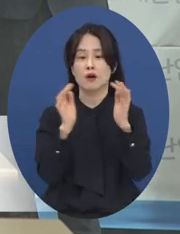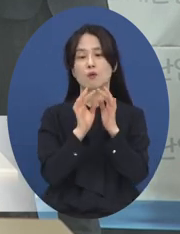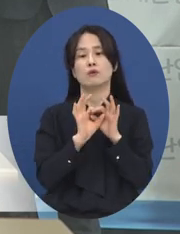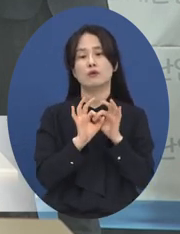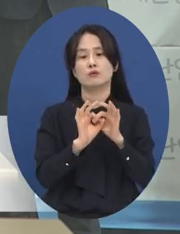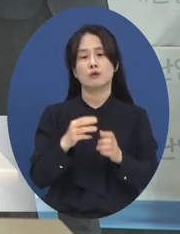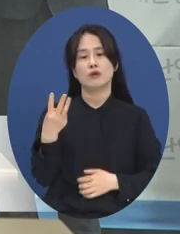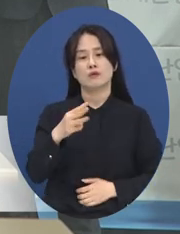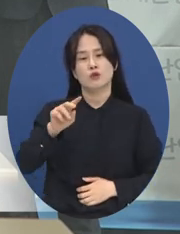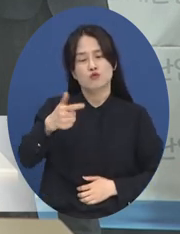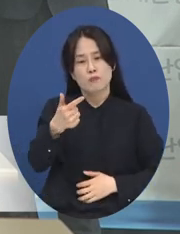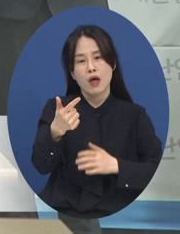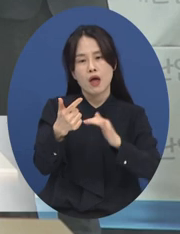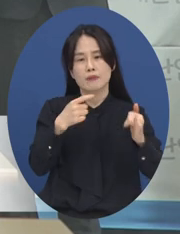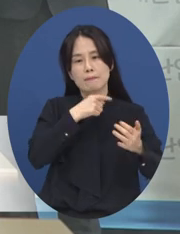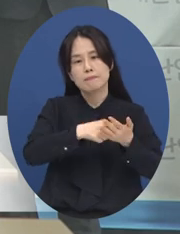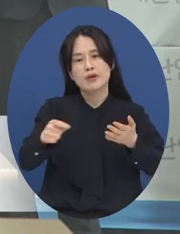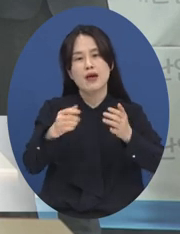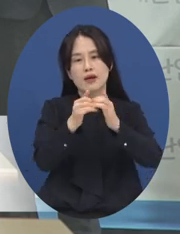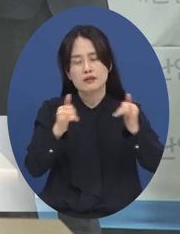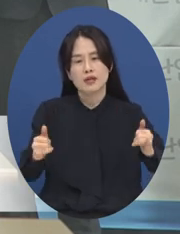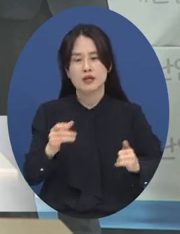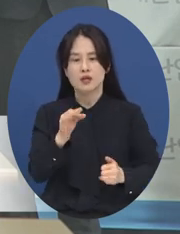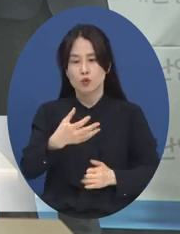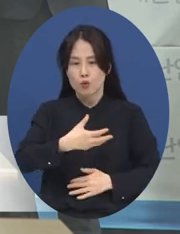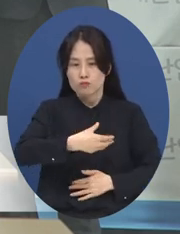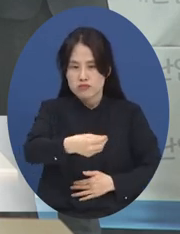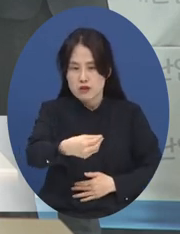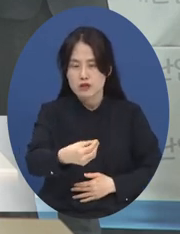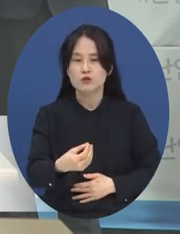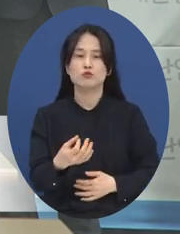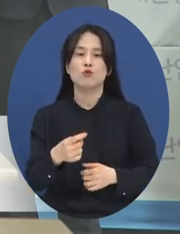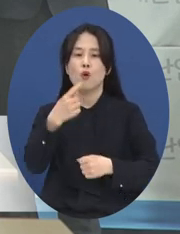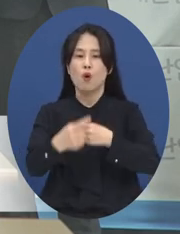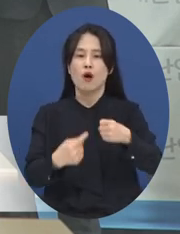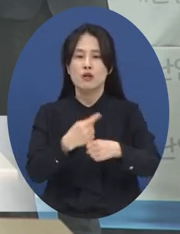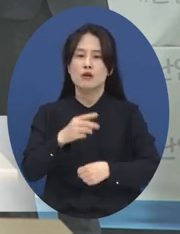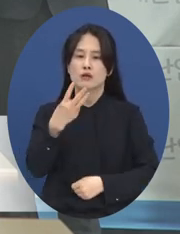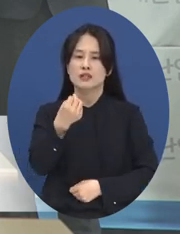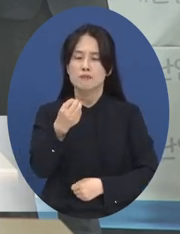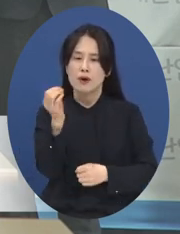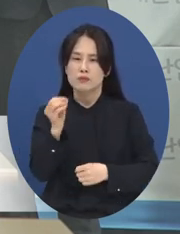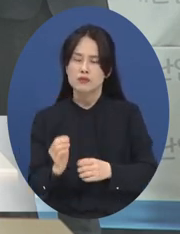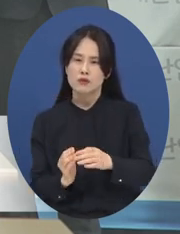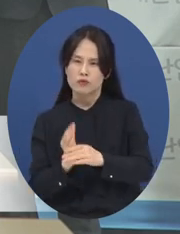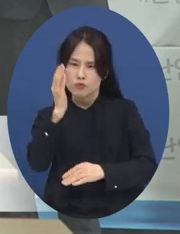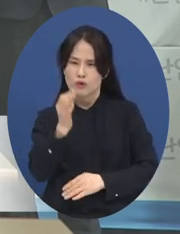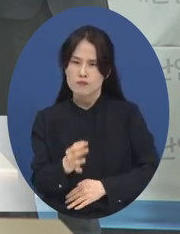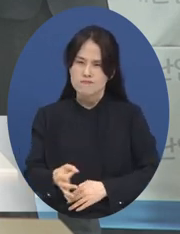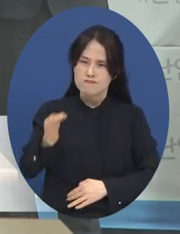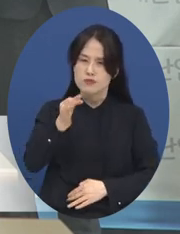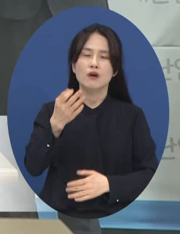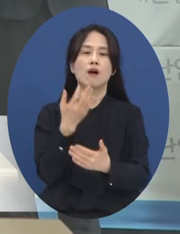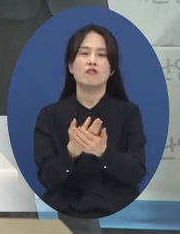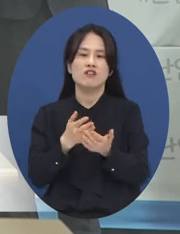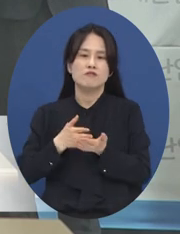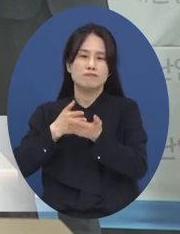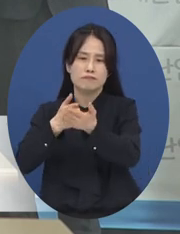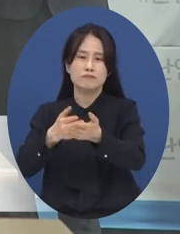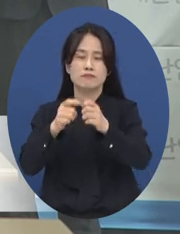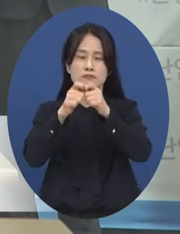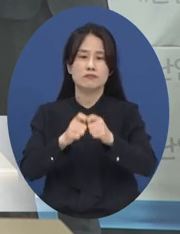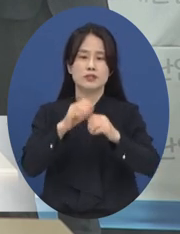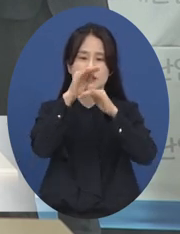통해 3,600여 명의 피해자들에게 돈을 빌려주고 연 3만 퍼센트가 넘는 이자를 요구하기도 했습니다. 자세한